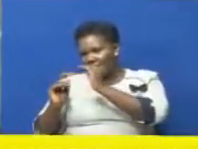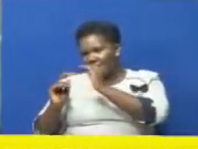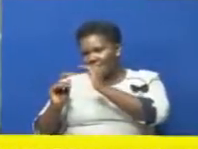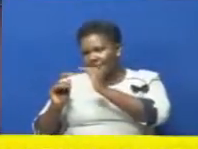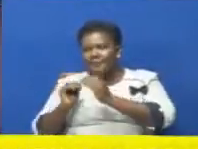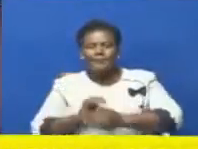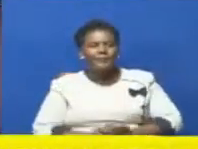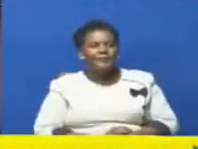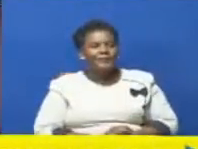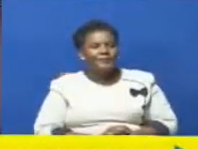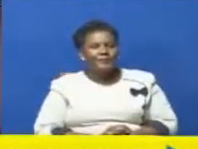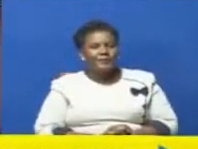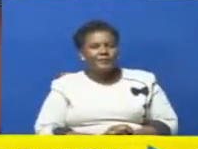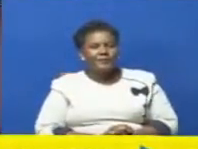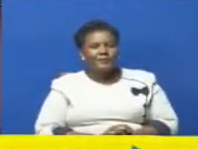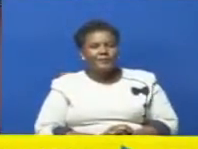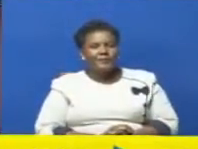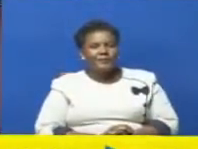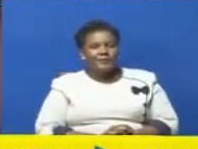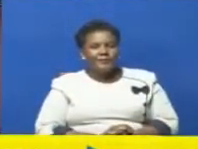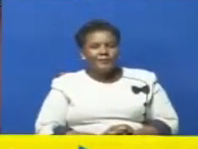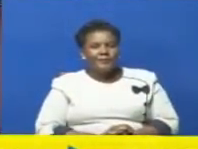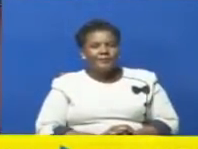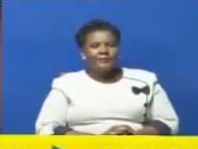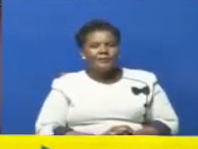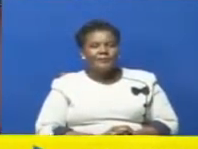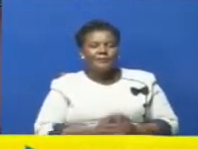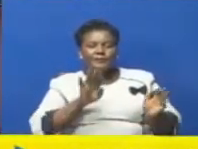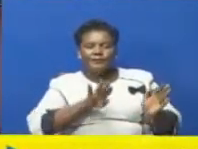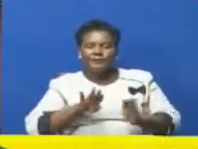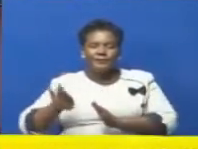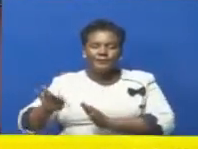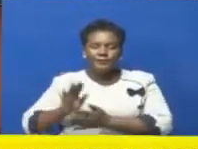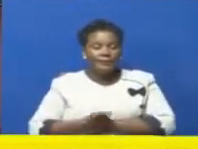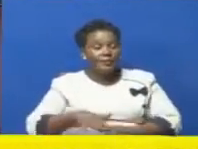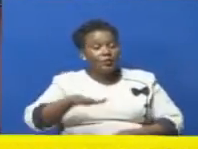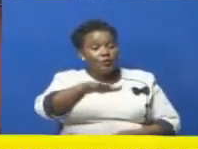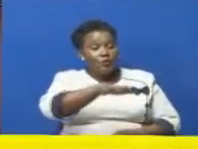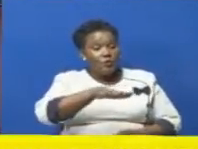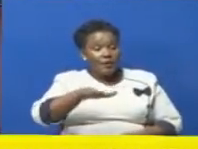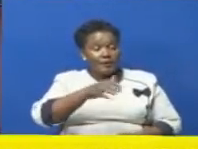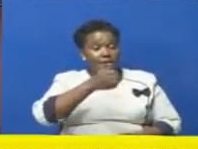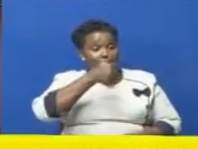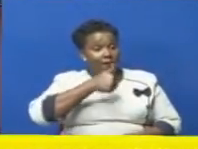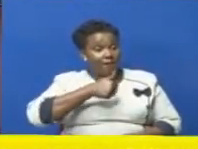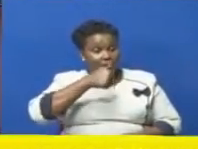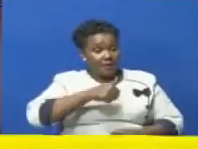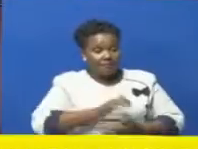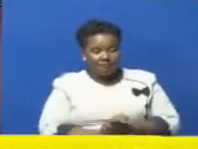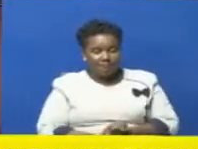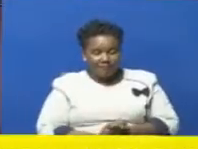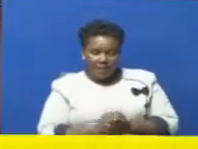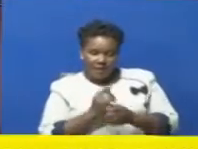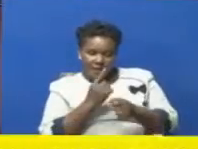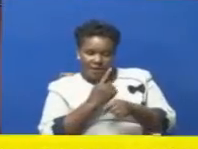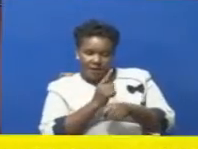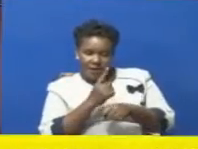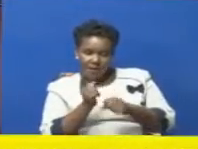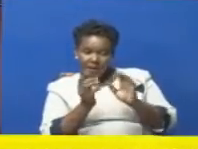hiyo. Ichukue hivyo mbili bila. Safi. Kwingineko katika uwanja wa Azam Complex. Kwa sasa ni takriban dakika